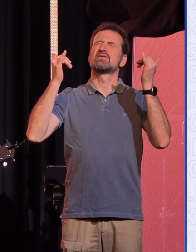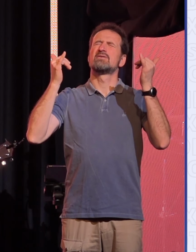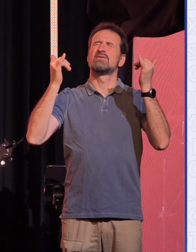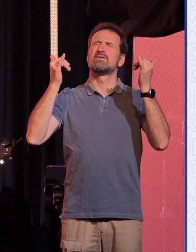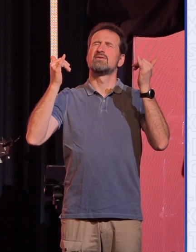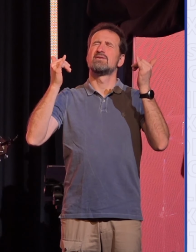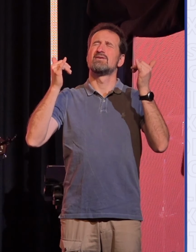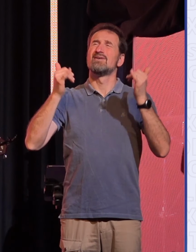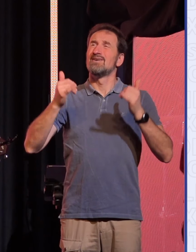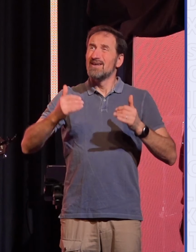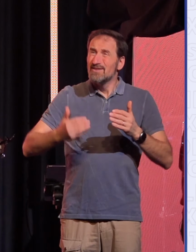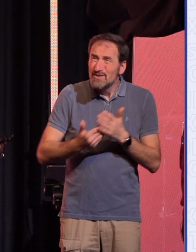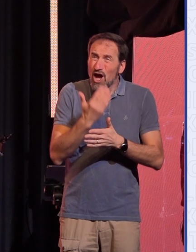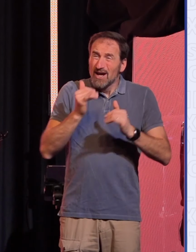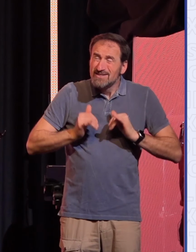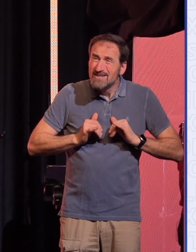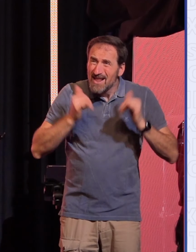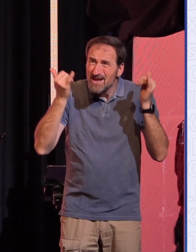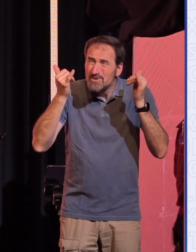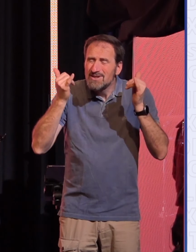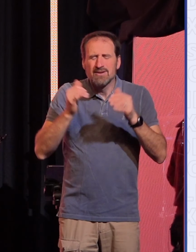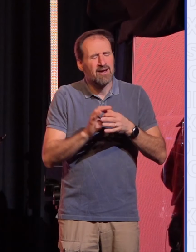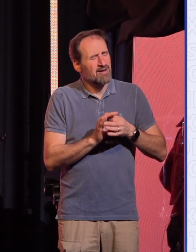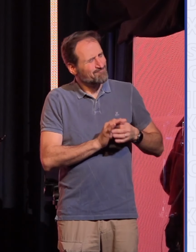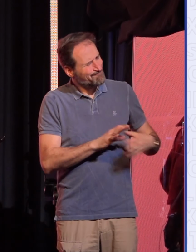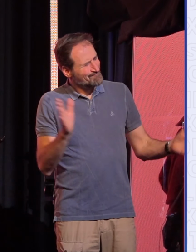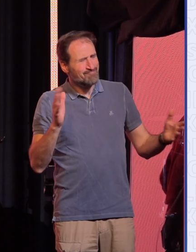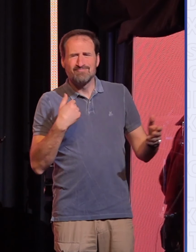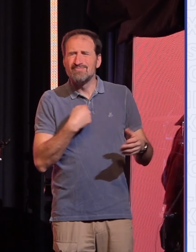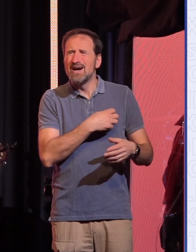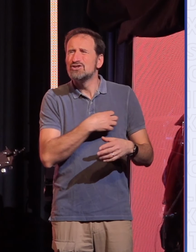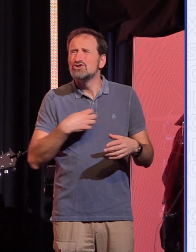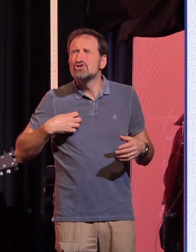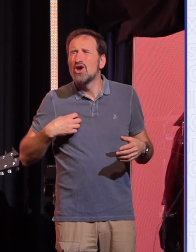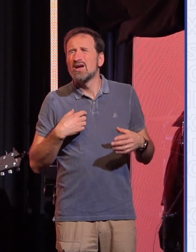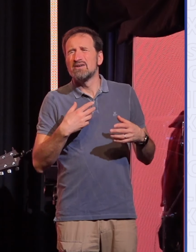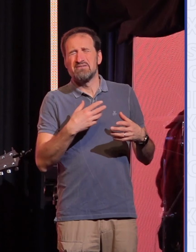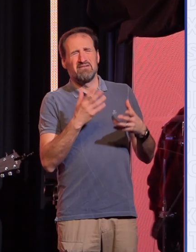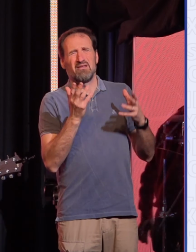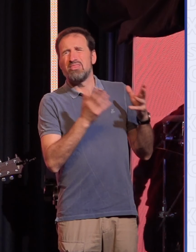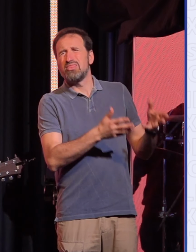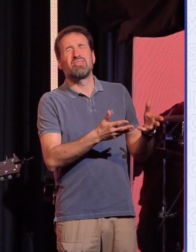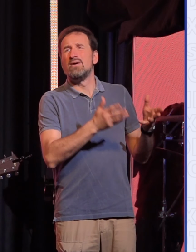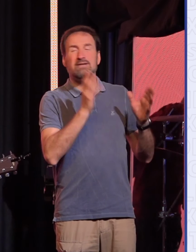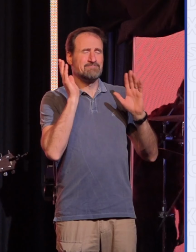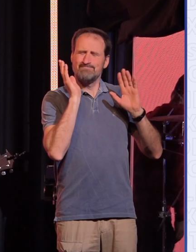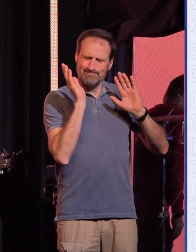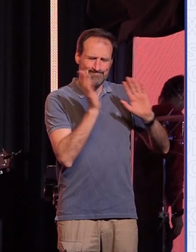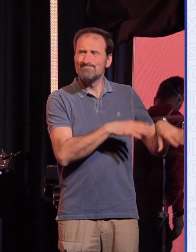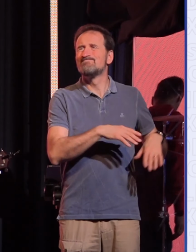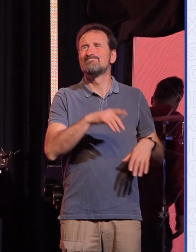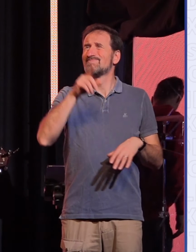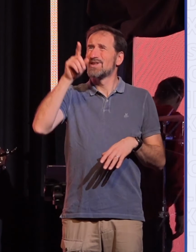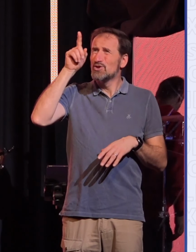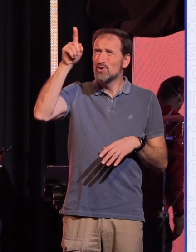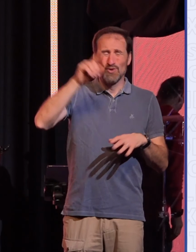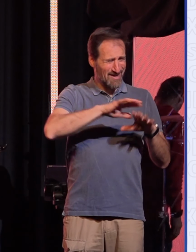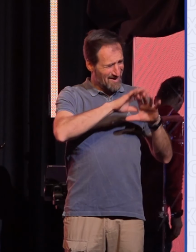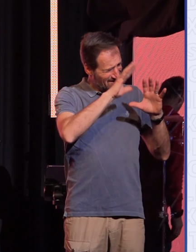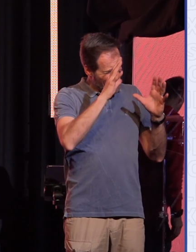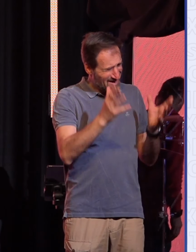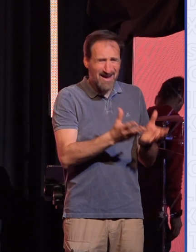Frei von meiner Schuld. Dass du meine ganze Schuld getragen hast, die mich zurückhalten